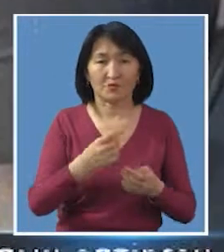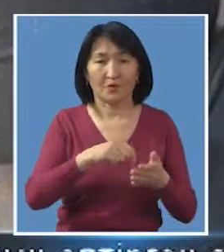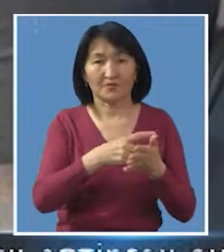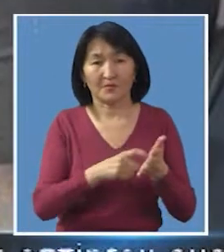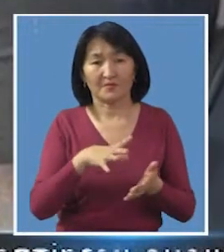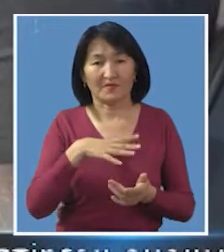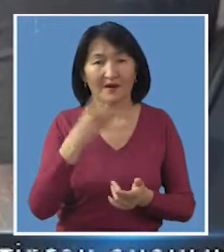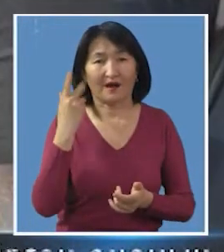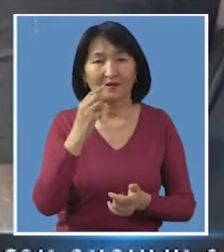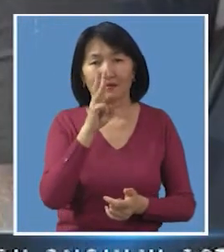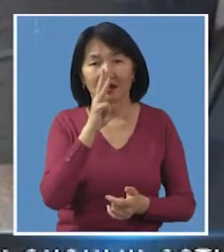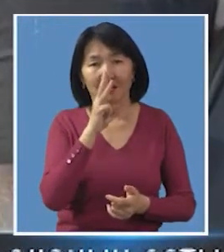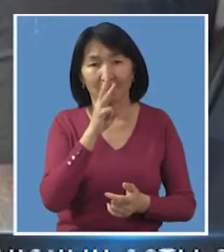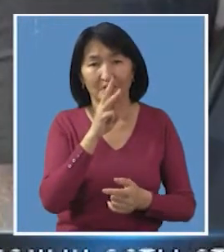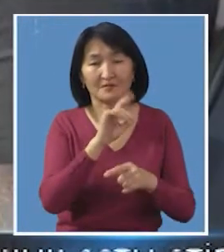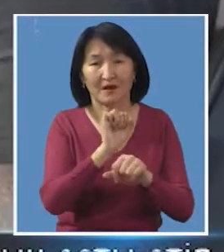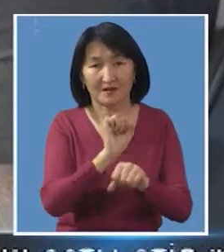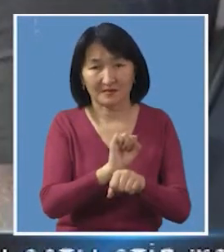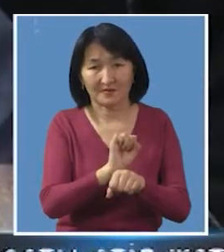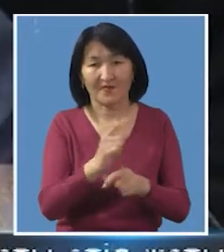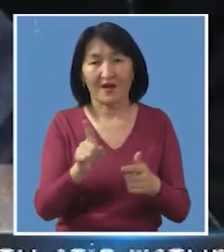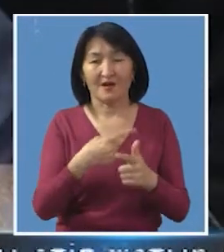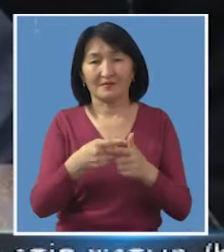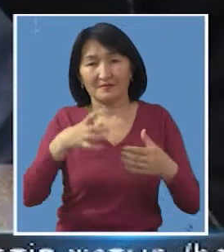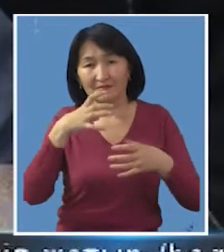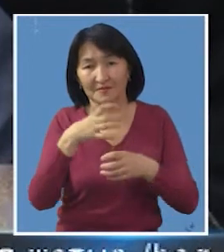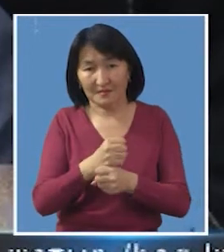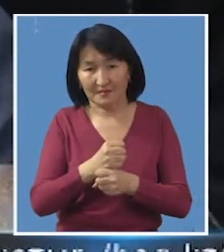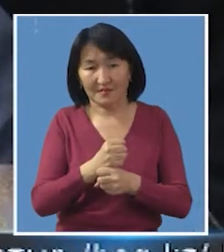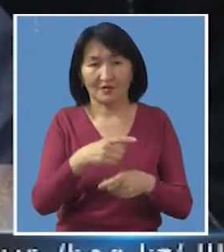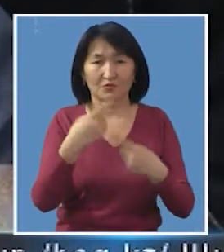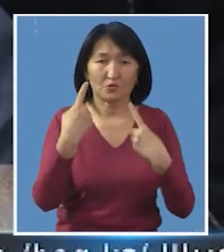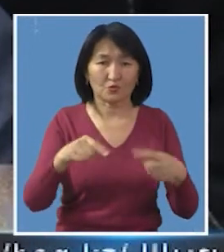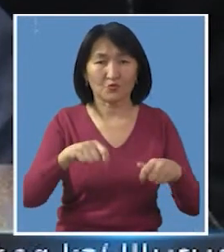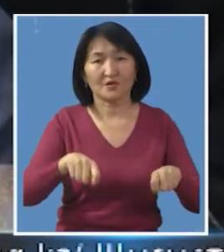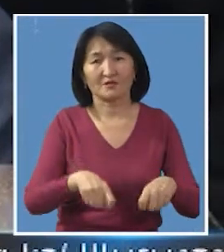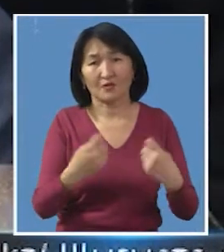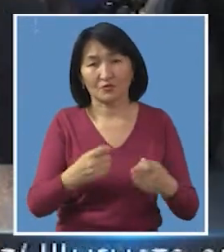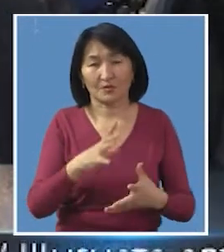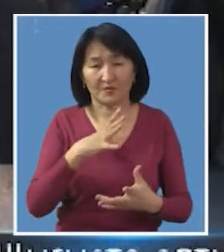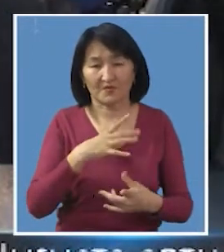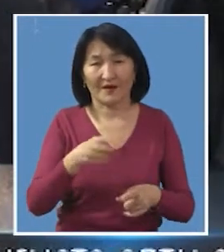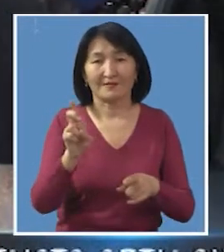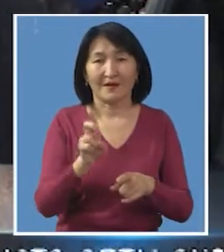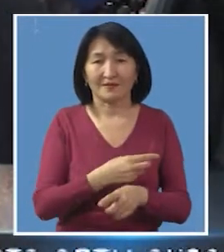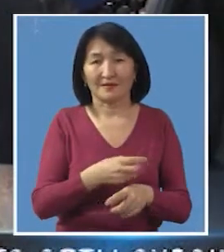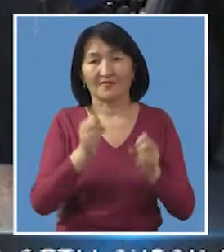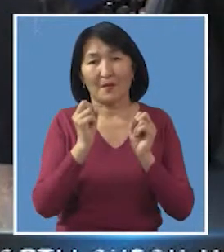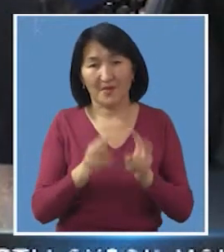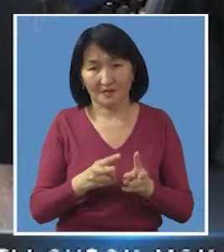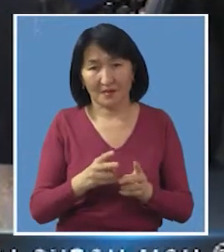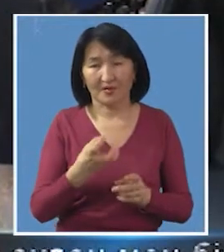өтемақы, жұмыстан заңсыз шығару мәселелері көп кездеседі. Облыстық прокуратураның ақпары бойынша өткен жылы қауіпсіздік